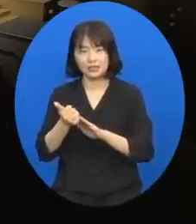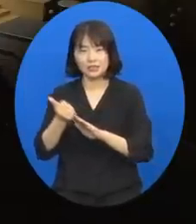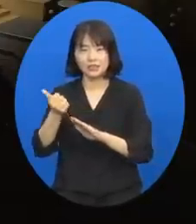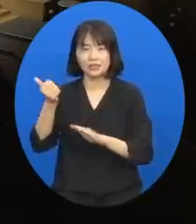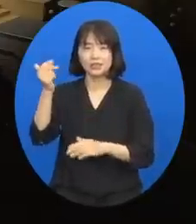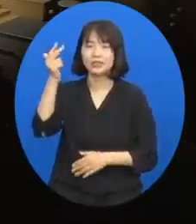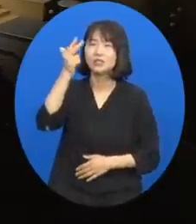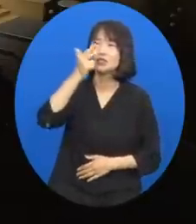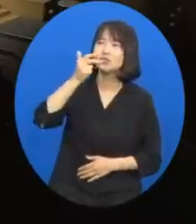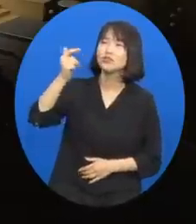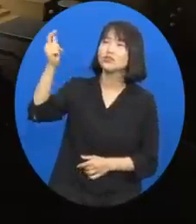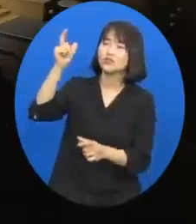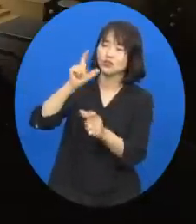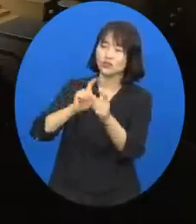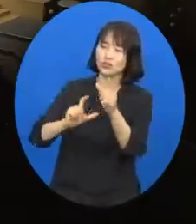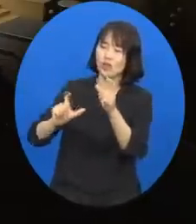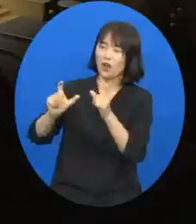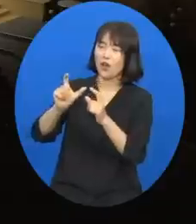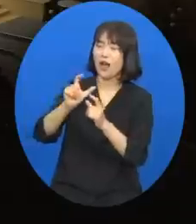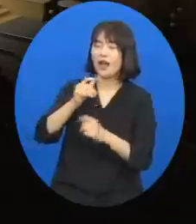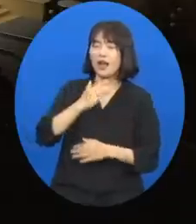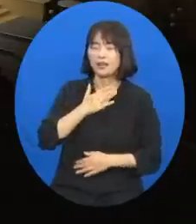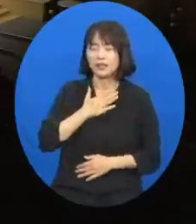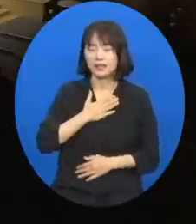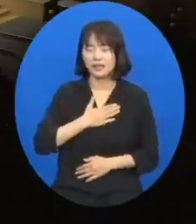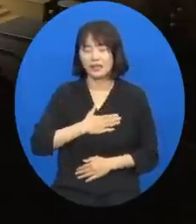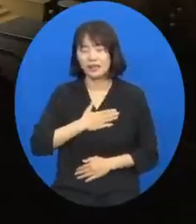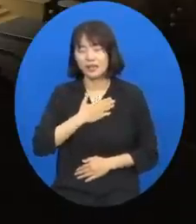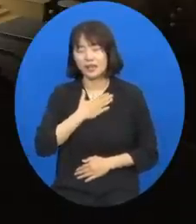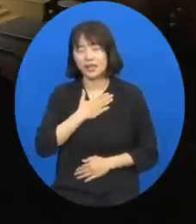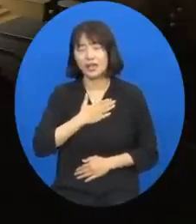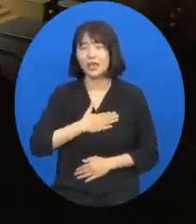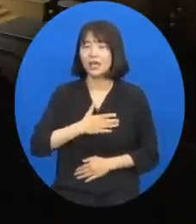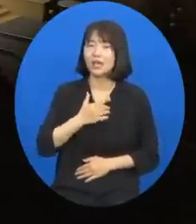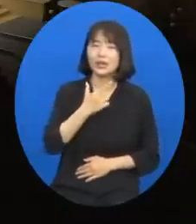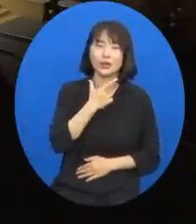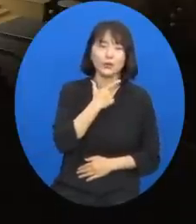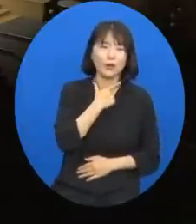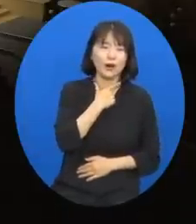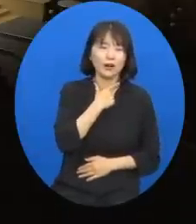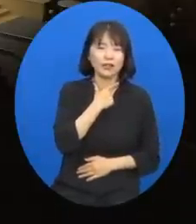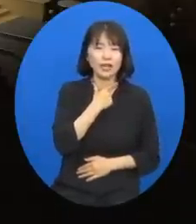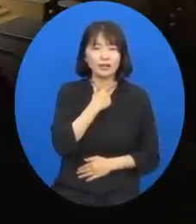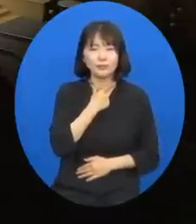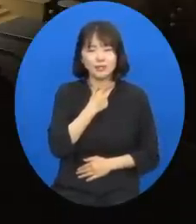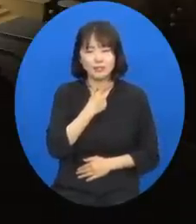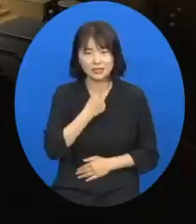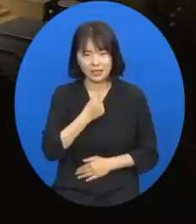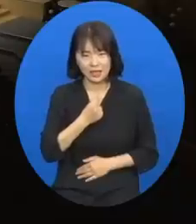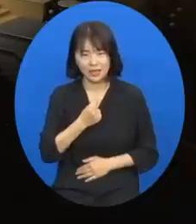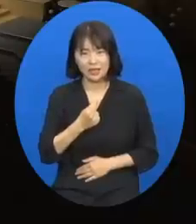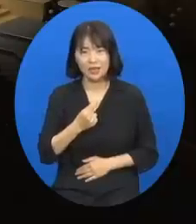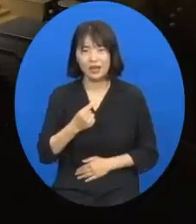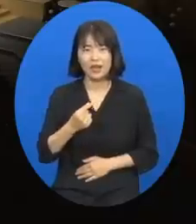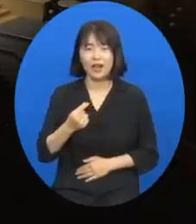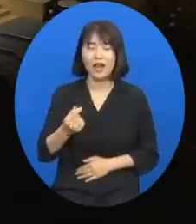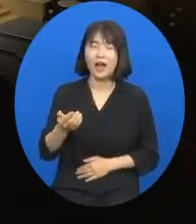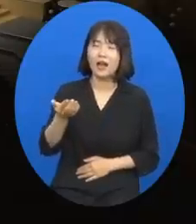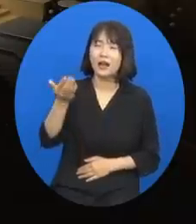cera per 에 푸하하 we